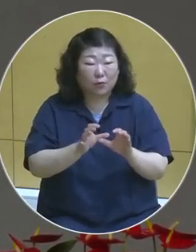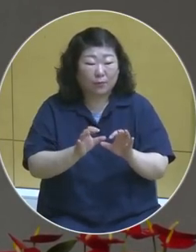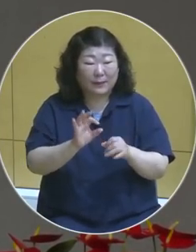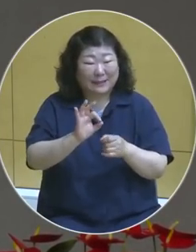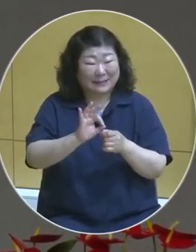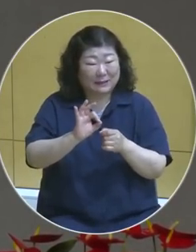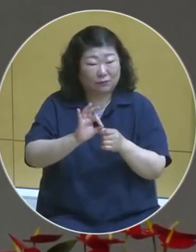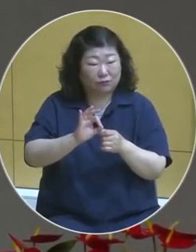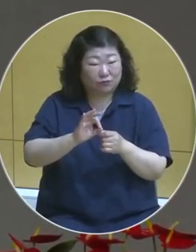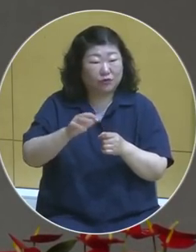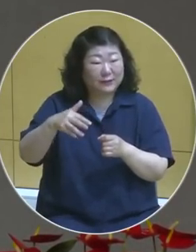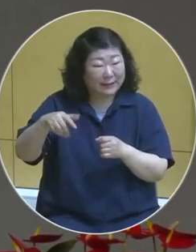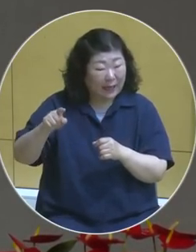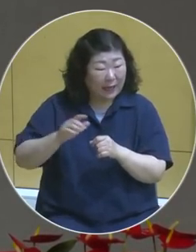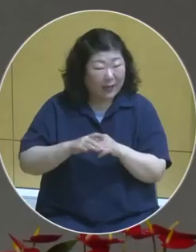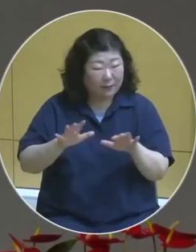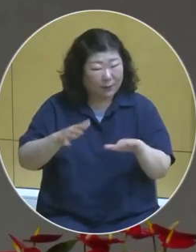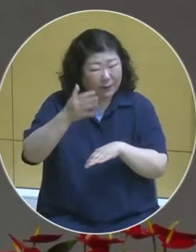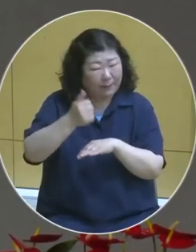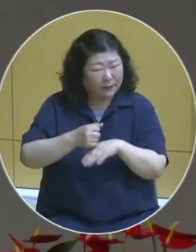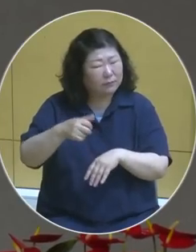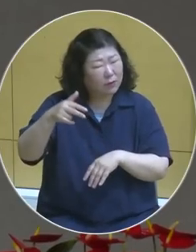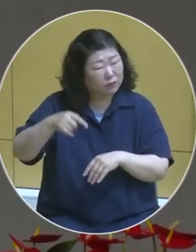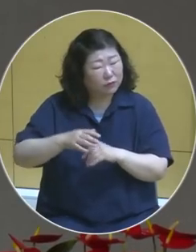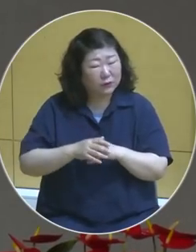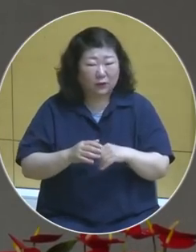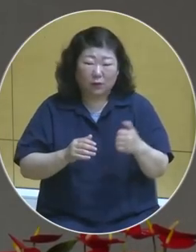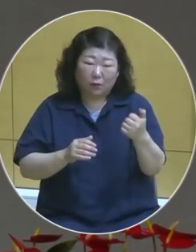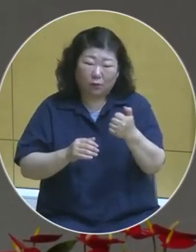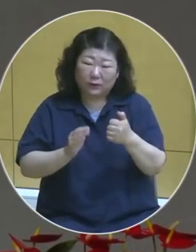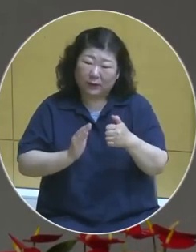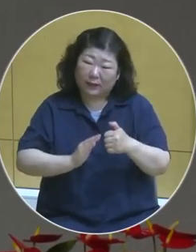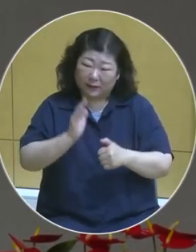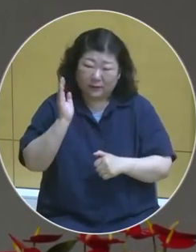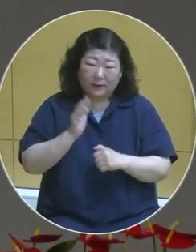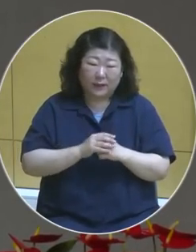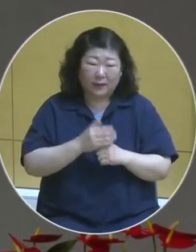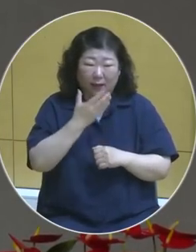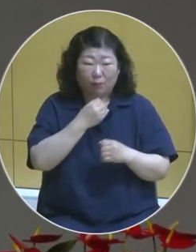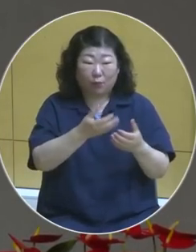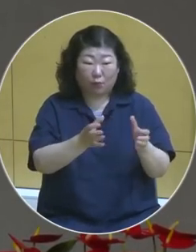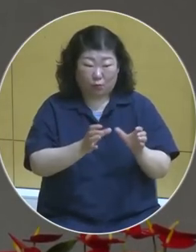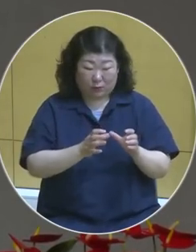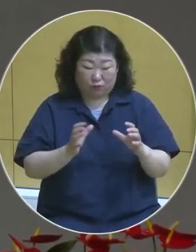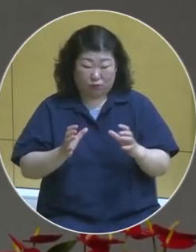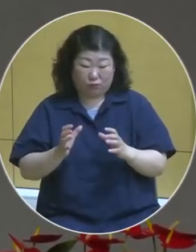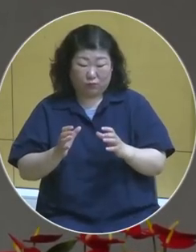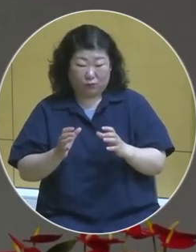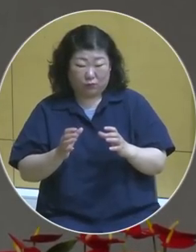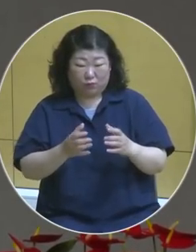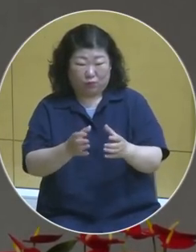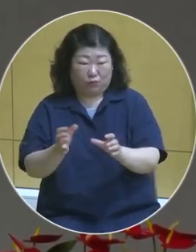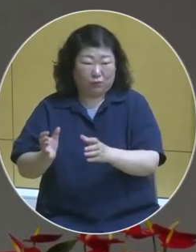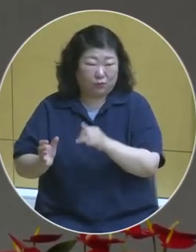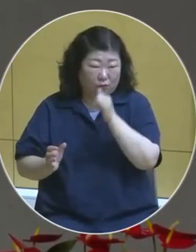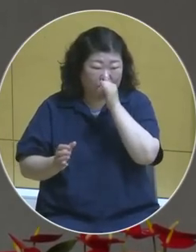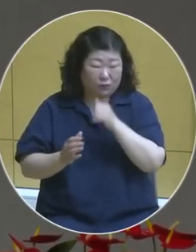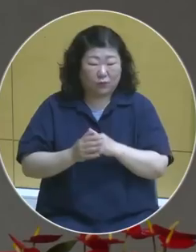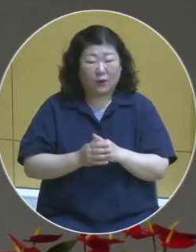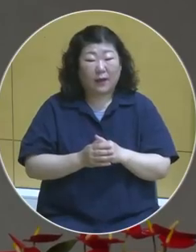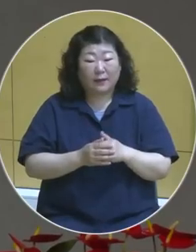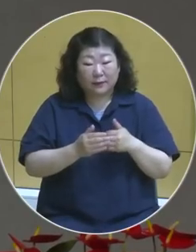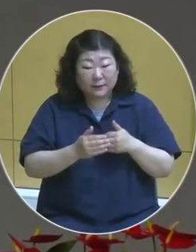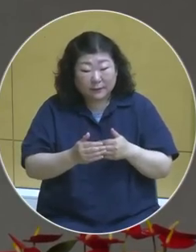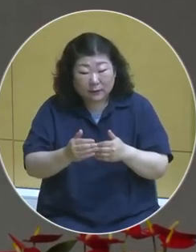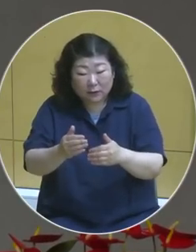10주차 이번 주가 마지막일 겁니다. 한 50여 개의 행복 모임이 지금 우리 교회에서 진행되고 있는데 그 진행되는